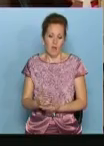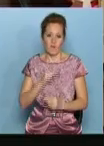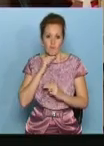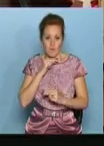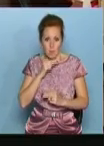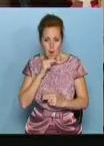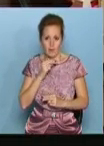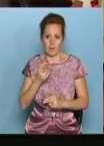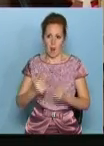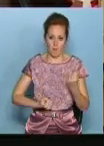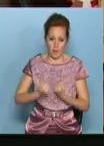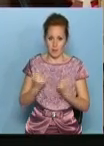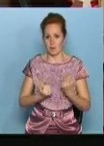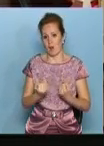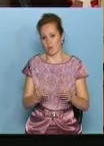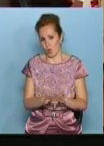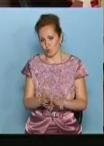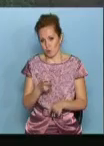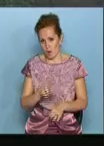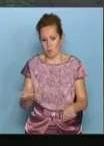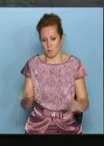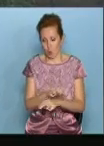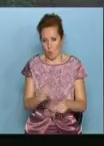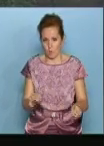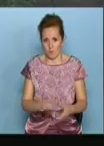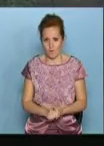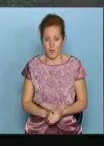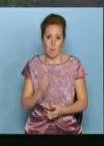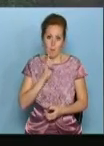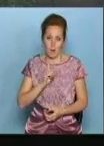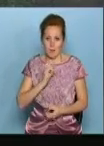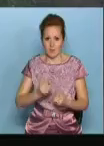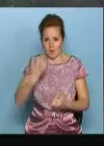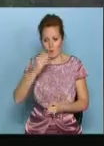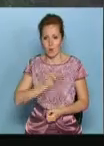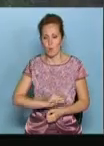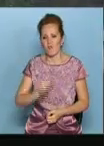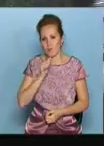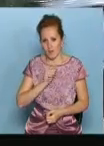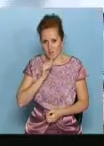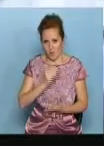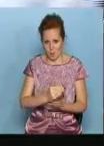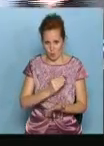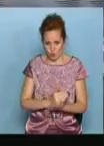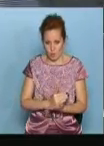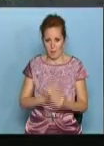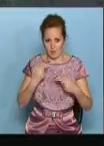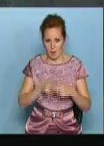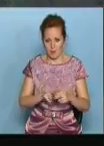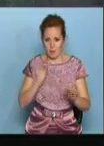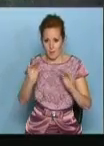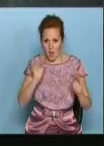и как для водителя, так же и для пешеходов. Пока светофор работает в тестовом режиме, техники настраивают длительность